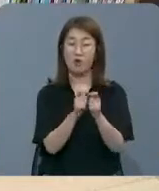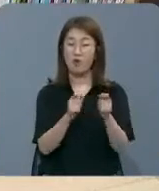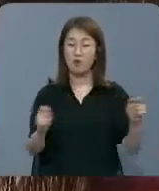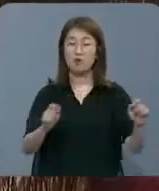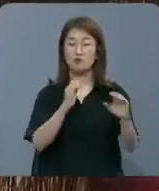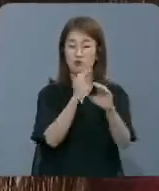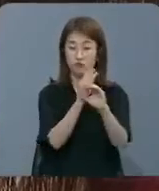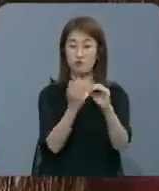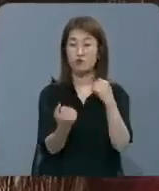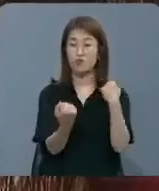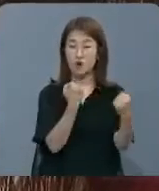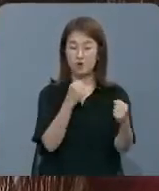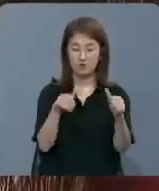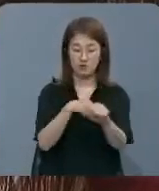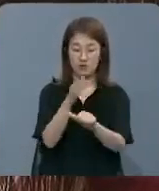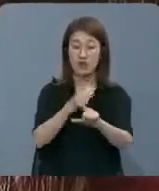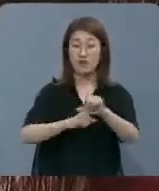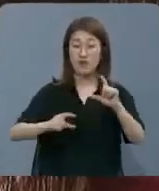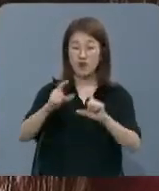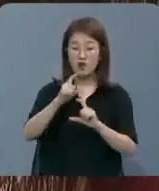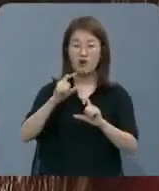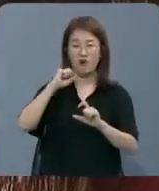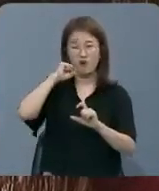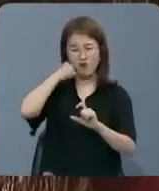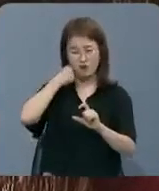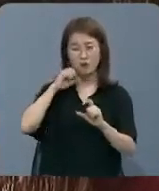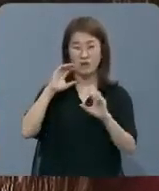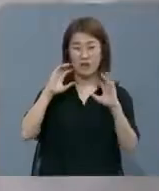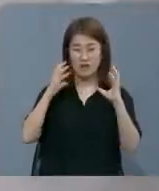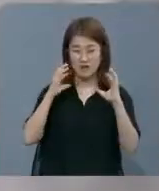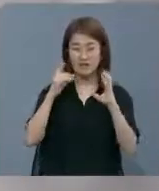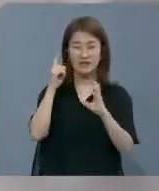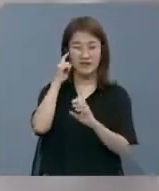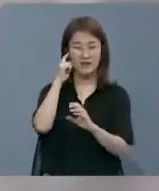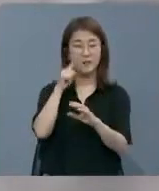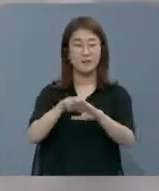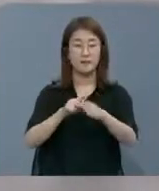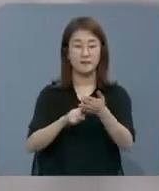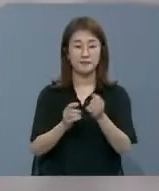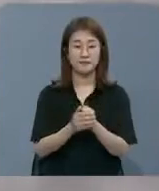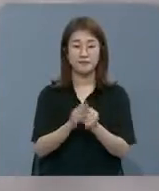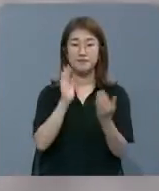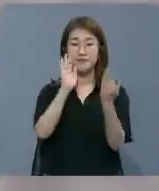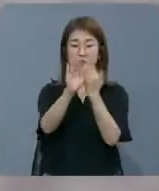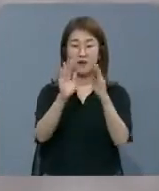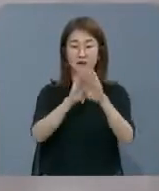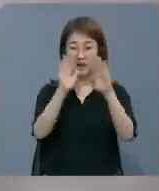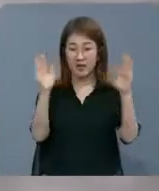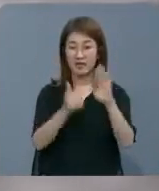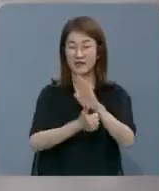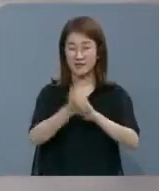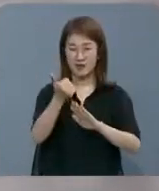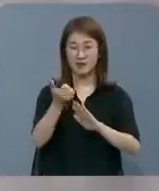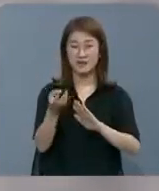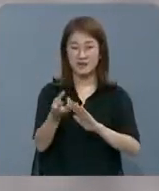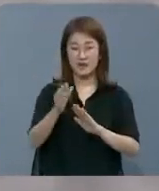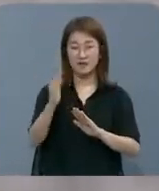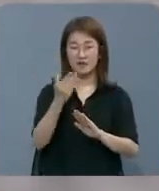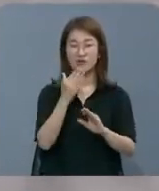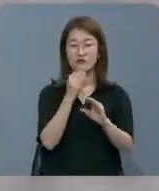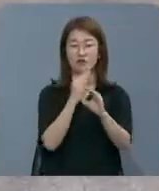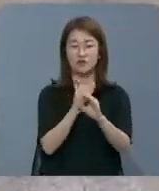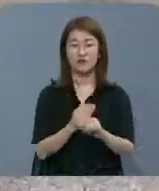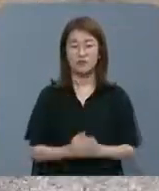속에서도 주변에 더 어려운 청소년들을 생각하는 마음. 미래를 밝힐 희망의 씨앗이 되고